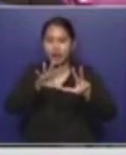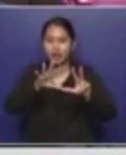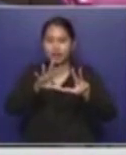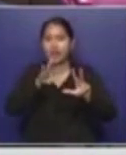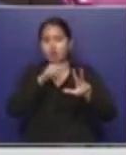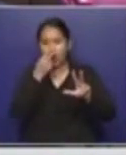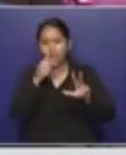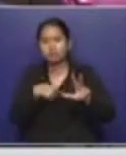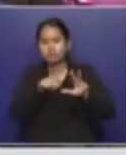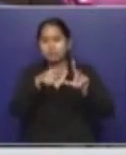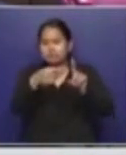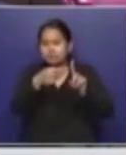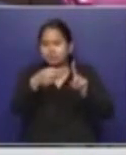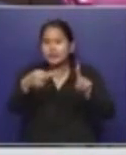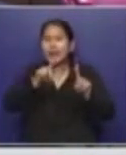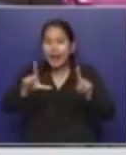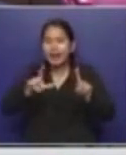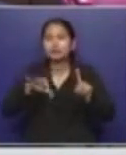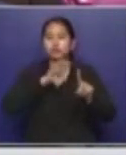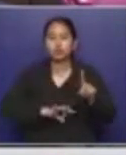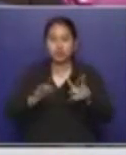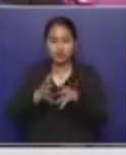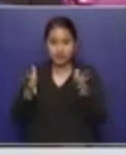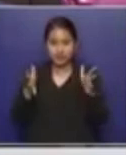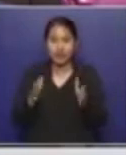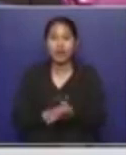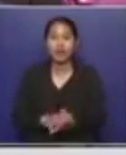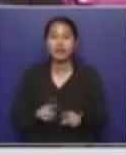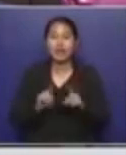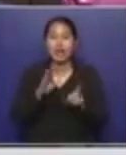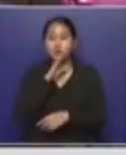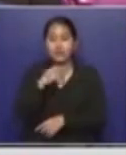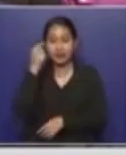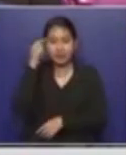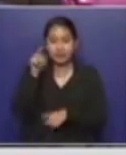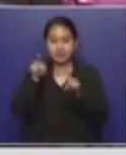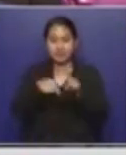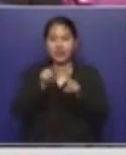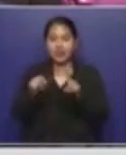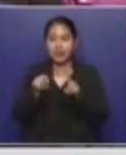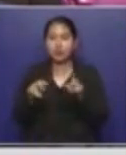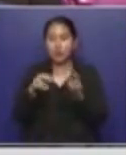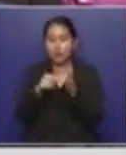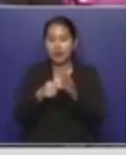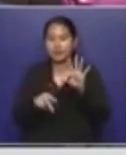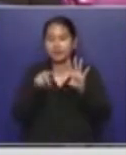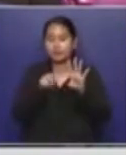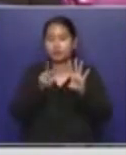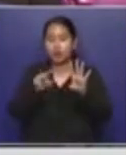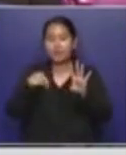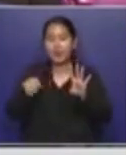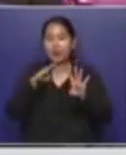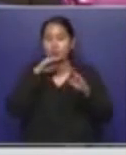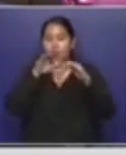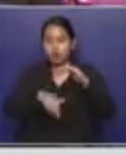กว่าล้านก็แหละดูว่าเยอะแต่ถ้าคิดเป็นเปอร์เซ็นต์เพียง 4.2% เป็นไปได้ไหมถ้าเราจะปรับ